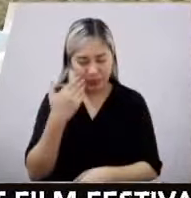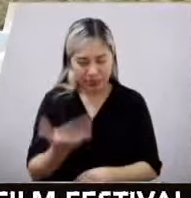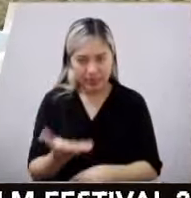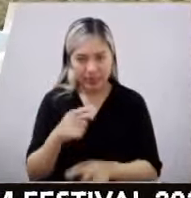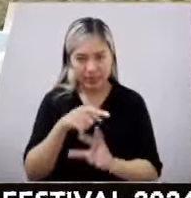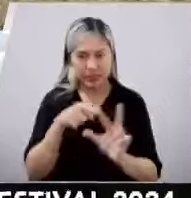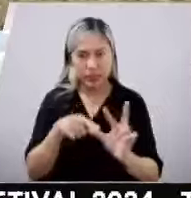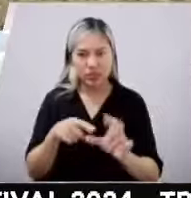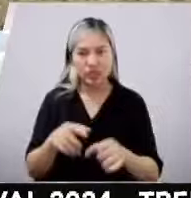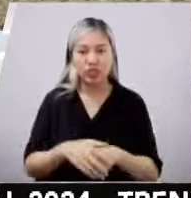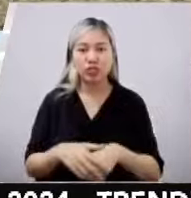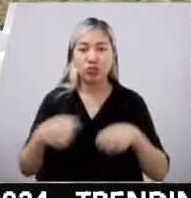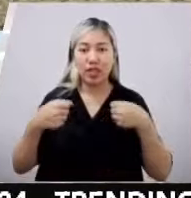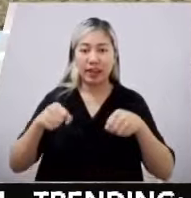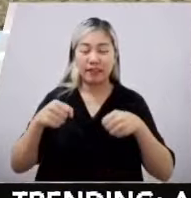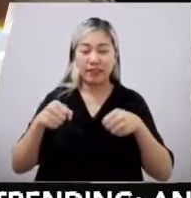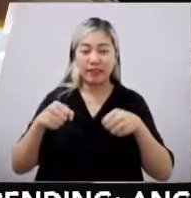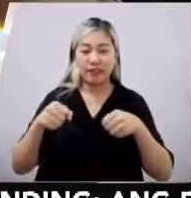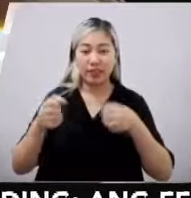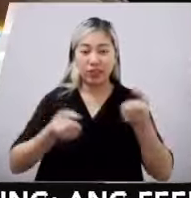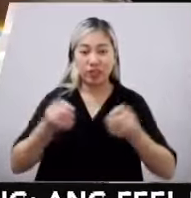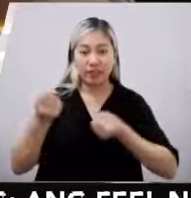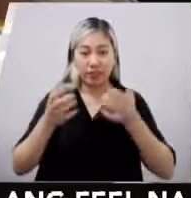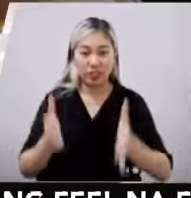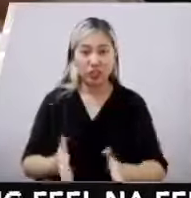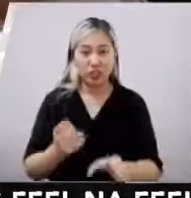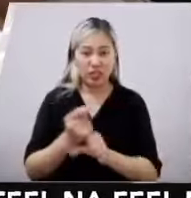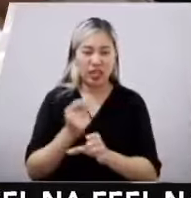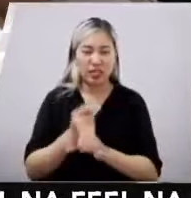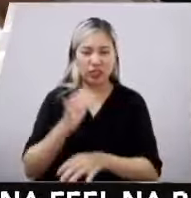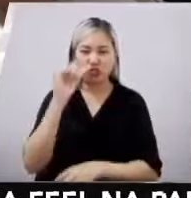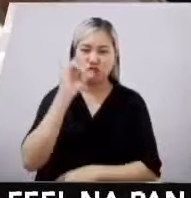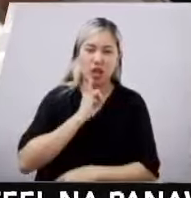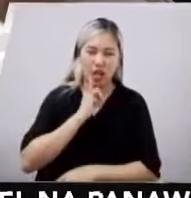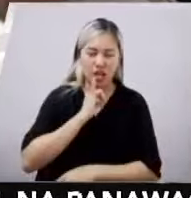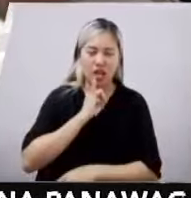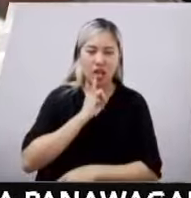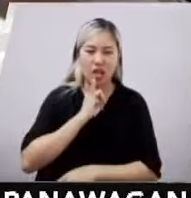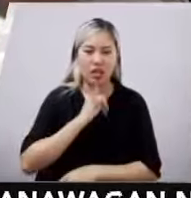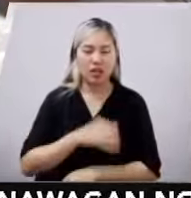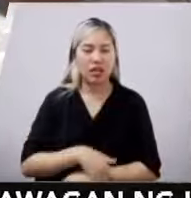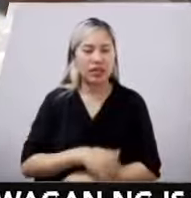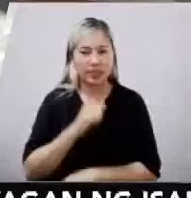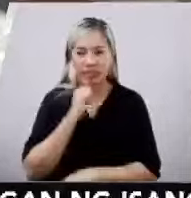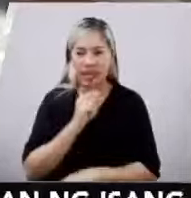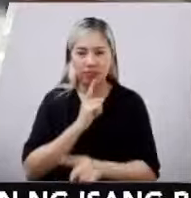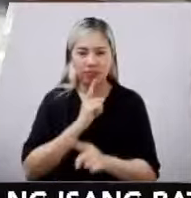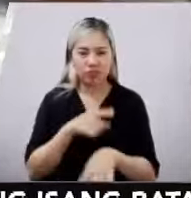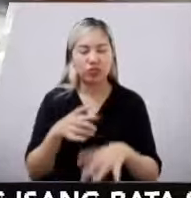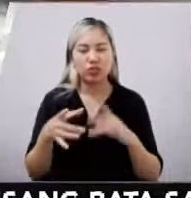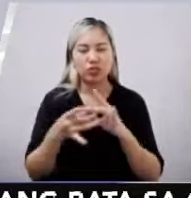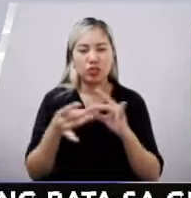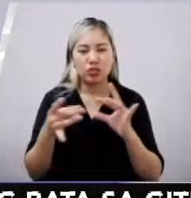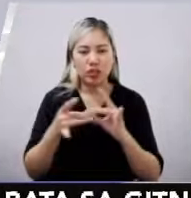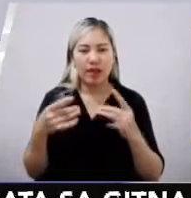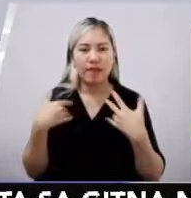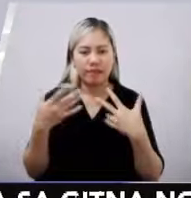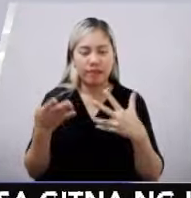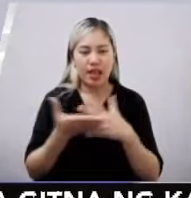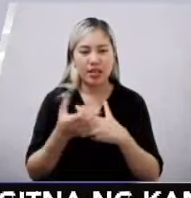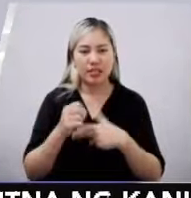ng pick-up na nakainom umano. Walang pahayag ang driver ng pick-up na mahaharap sa patong-patong na reklamo. Ito